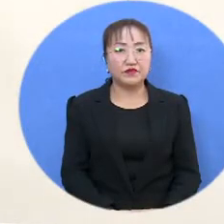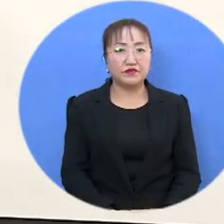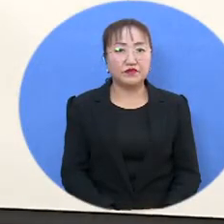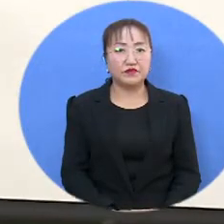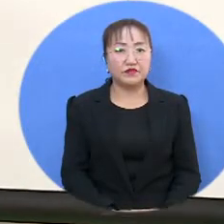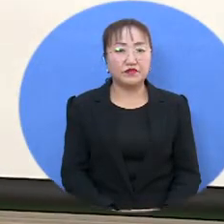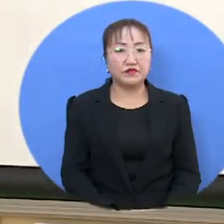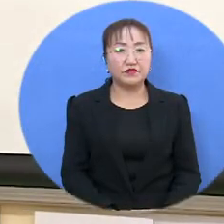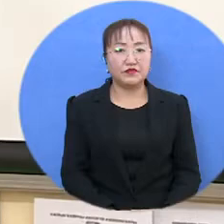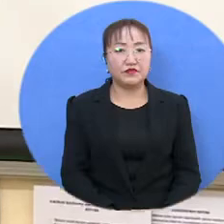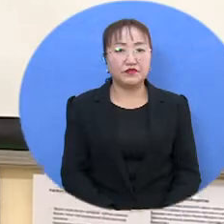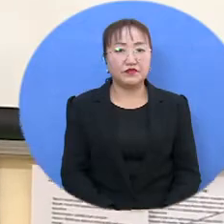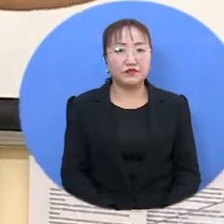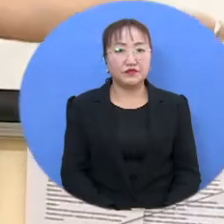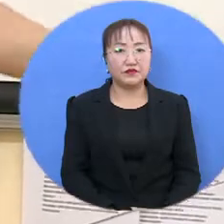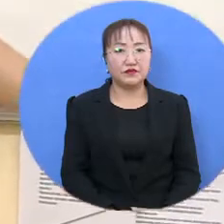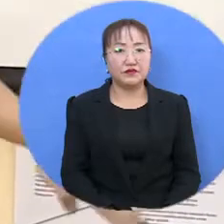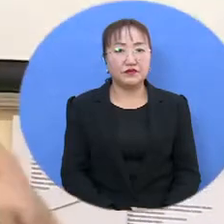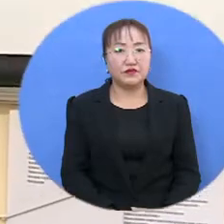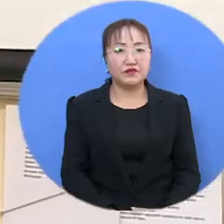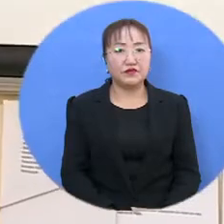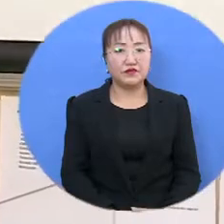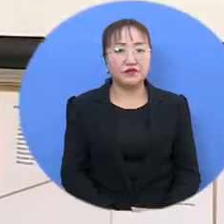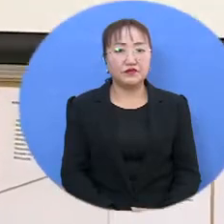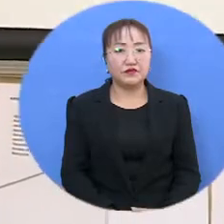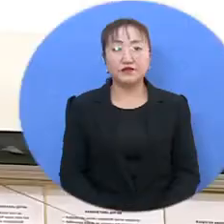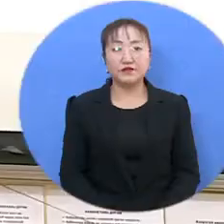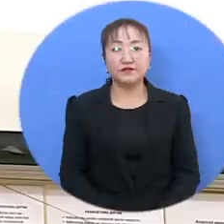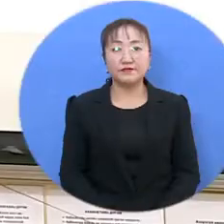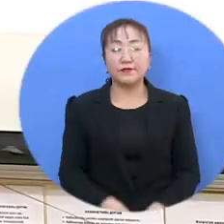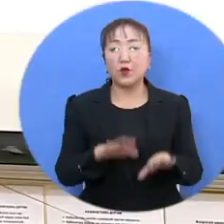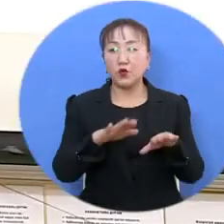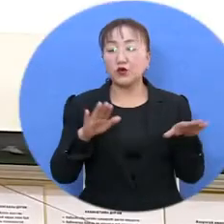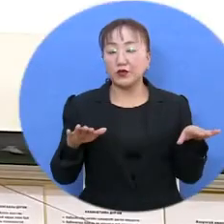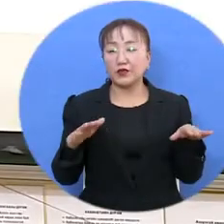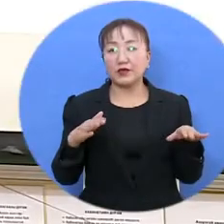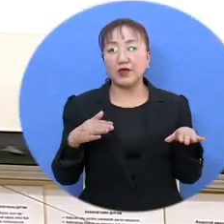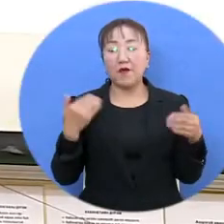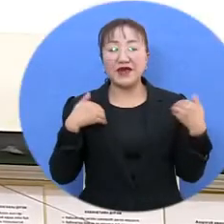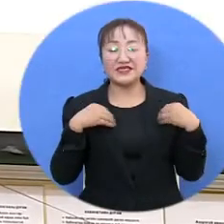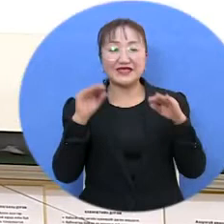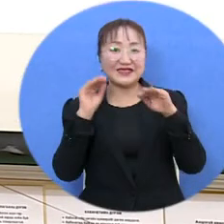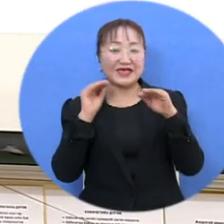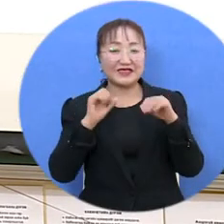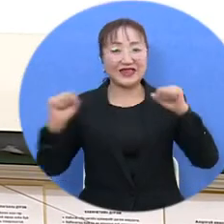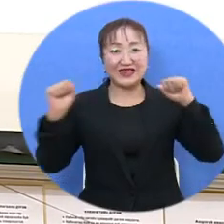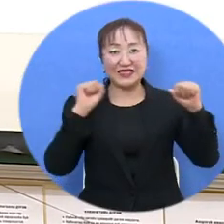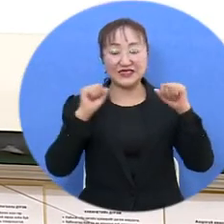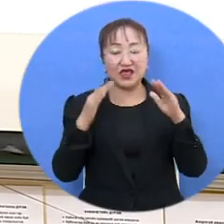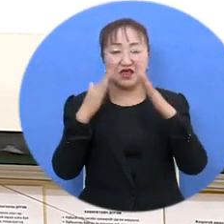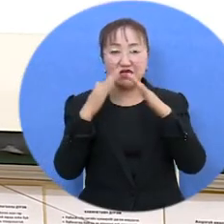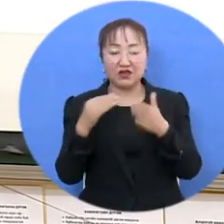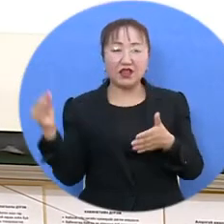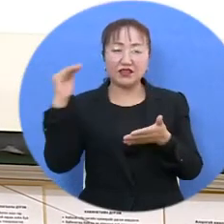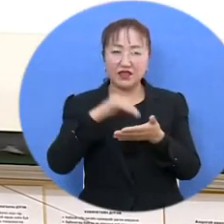болглаа. 1 2 3 болноо. За хүүхдүүдээ саяныхаа багшийн заасан дасгалыг гэртээ